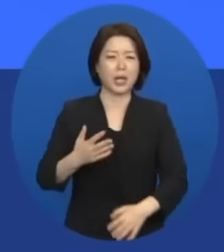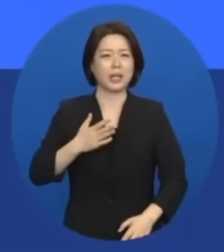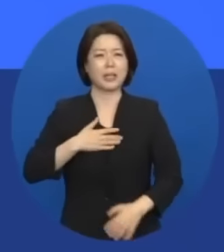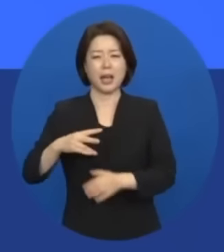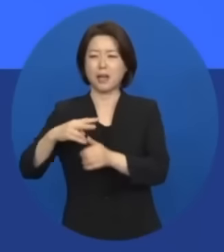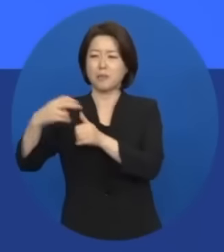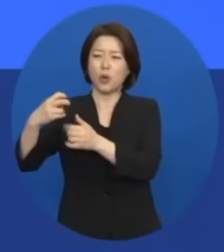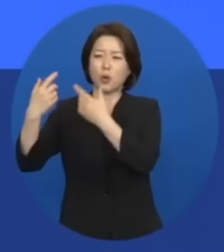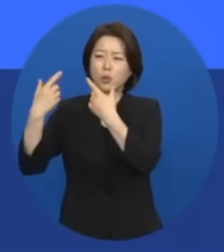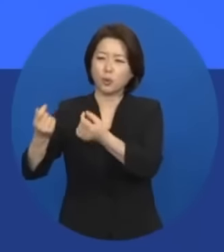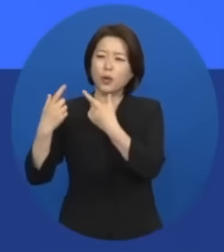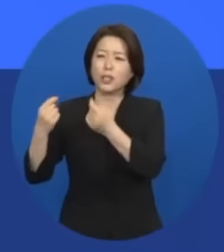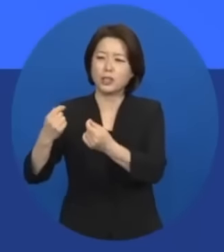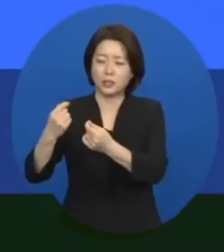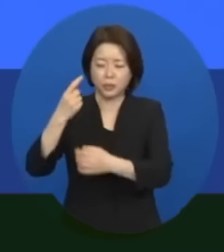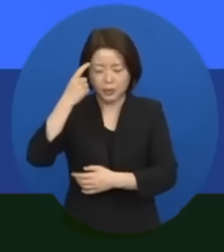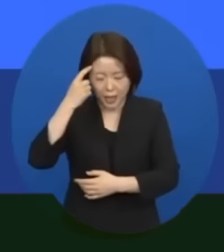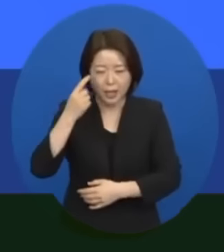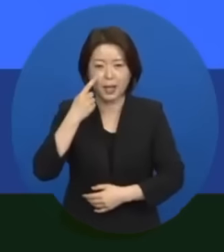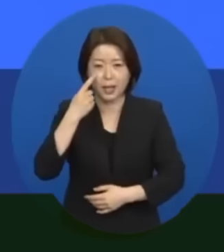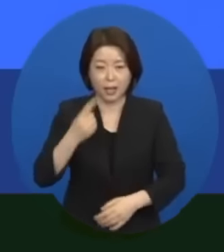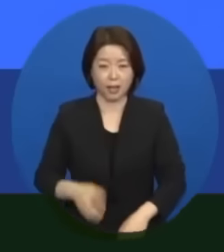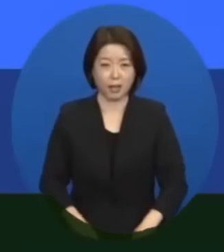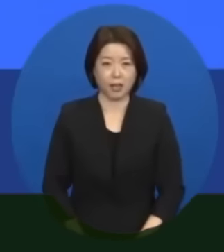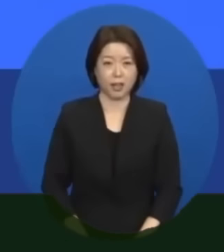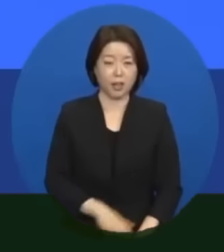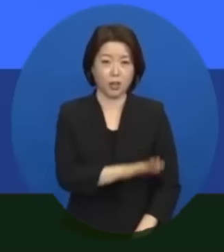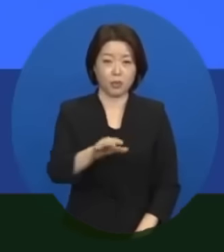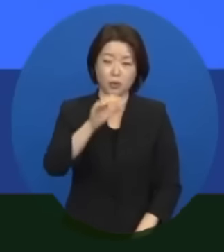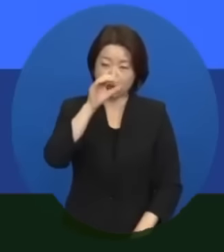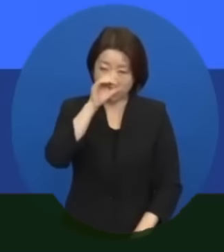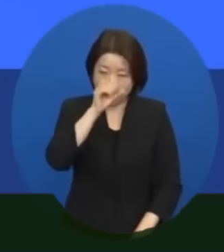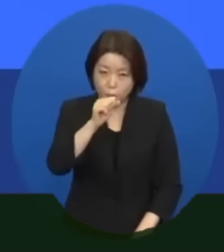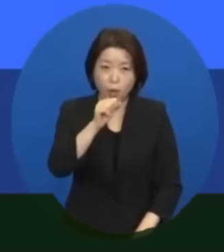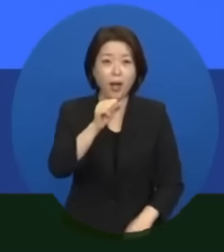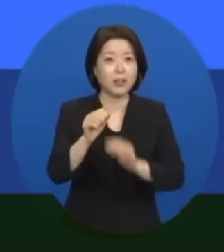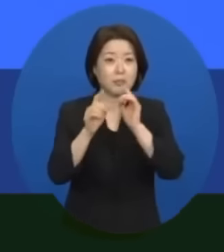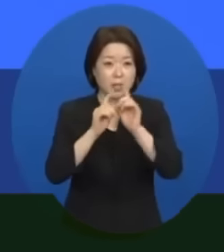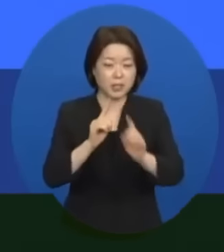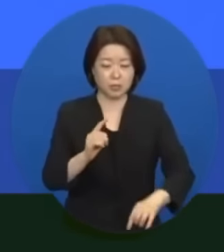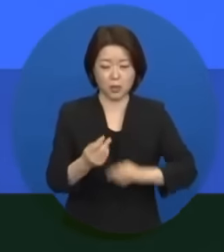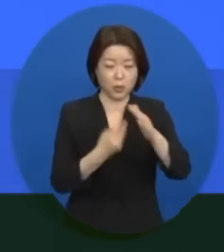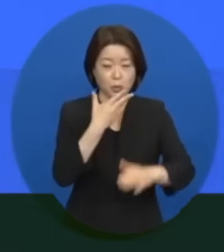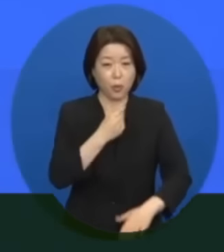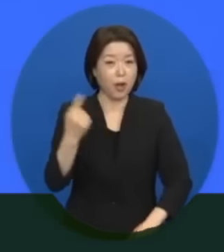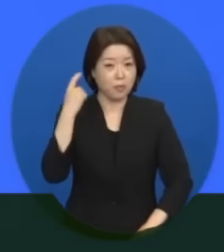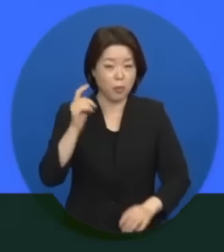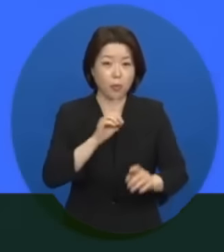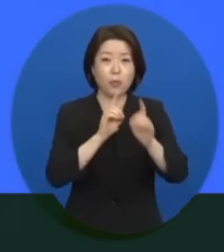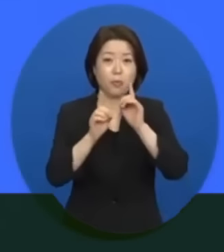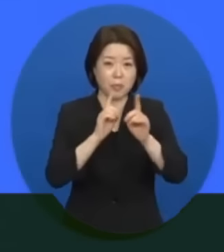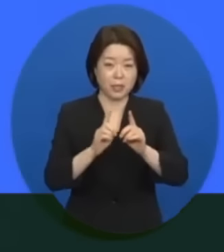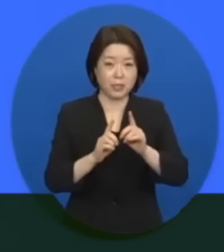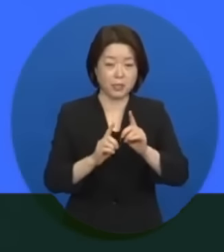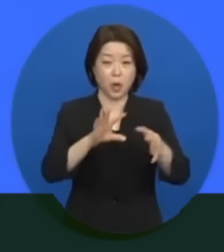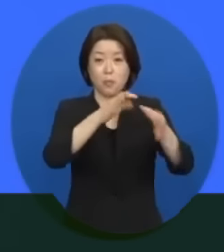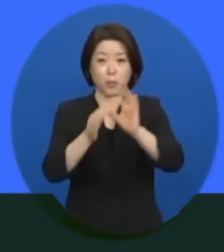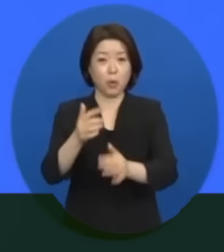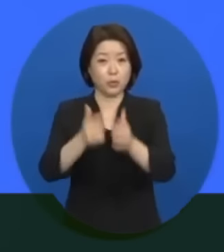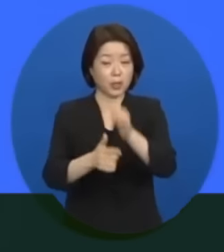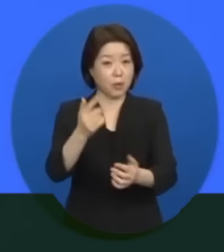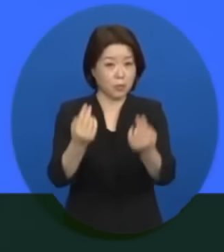줄로 알아라 우리가 참 좋아하는 말씀이 요한복음 15장 있니다 포도나무 비유 얘기 참 좋아하는데